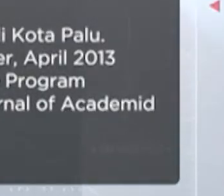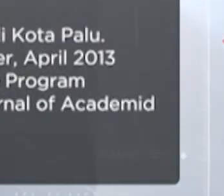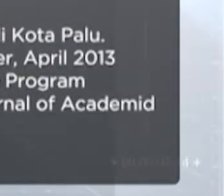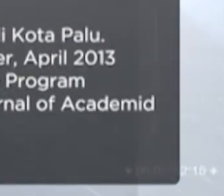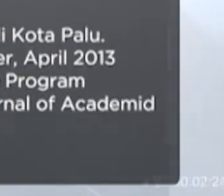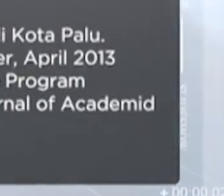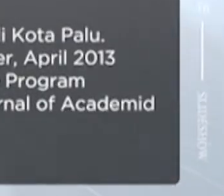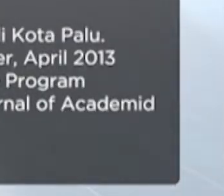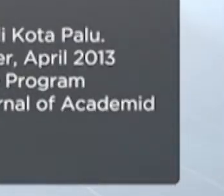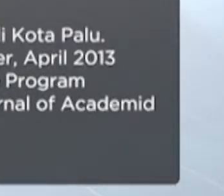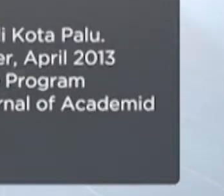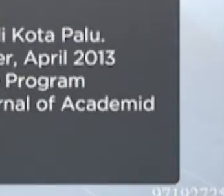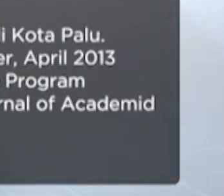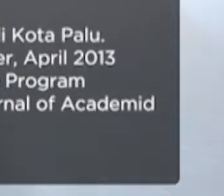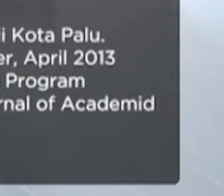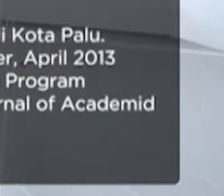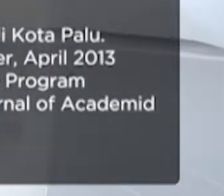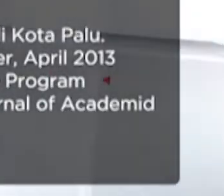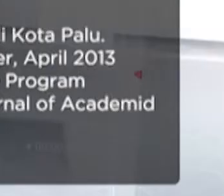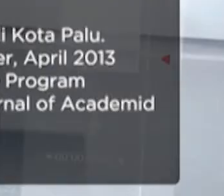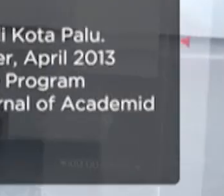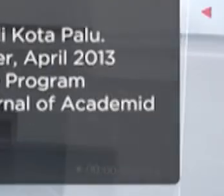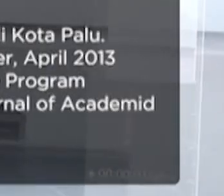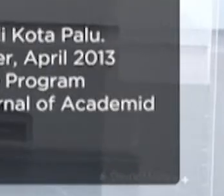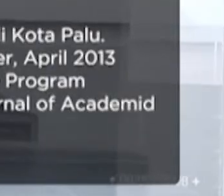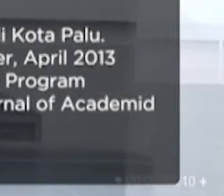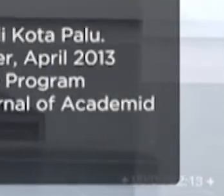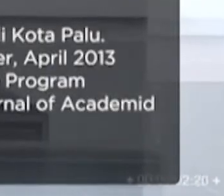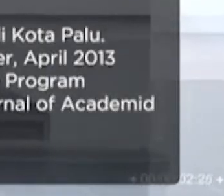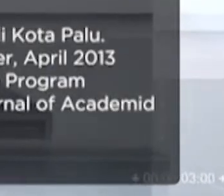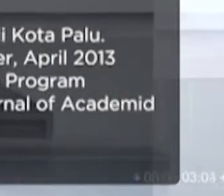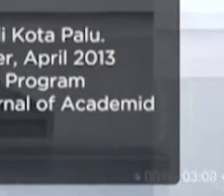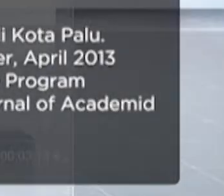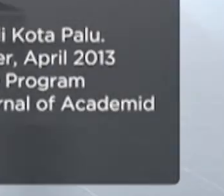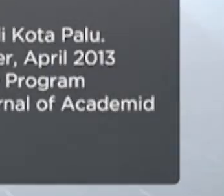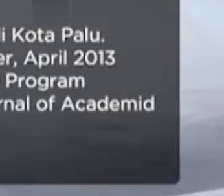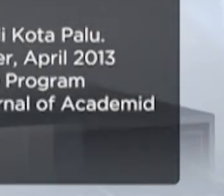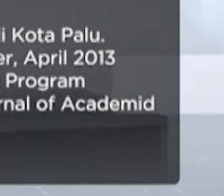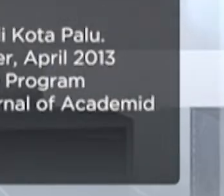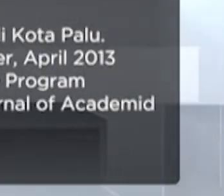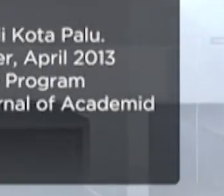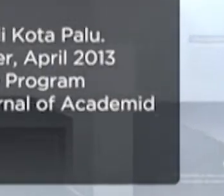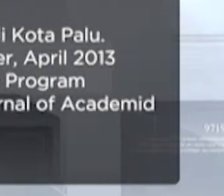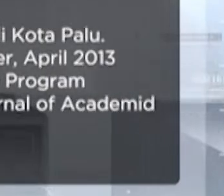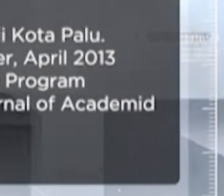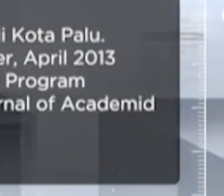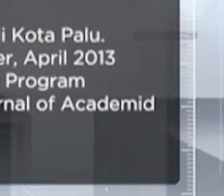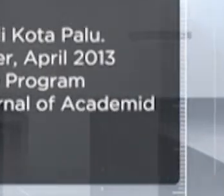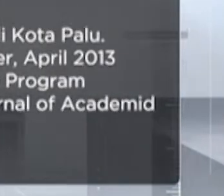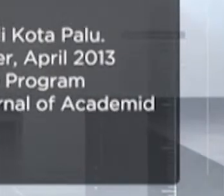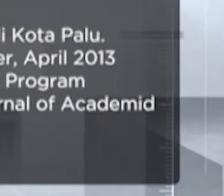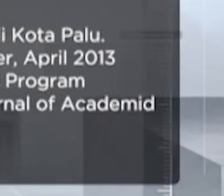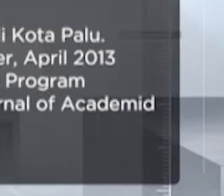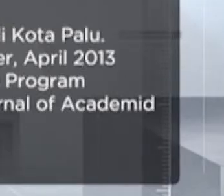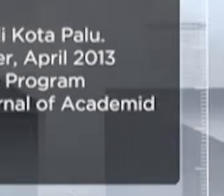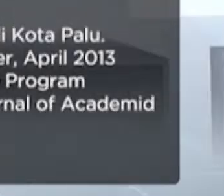Universitas Tadulako pada tahun 2008 hingga tahun 2010. Anggota Senat Universitas Tadulako tahun 2014